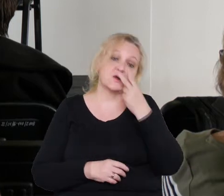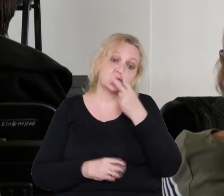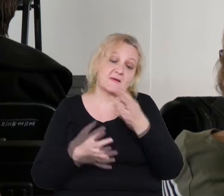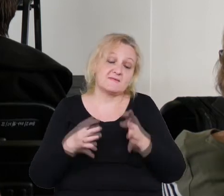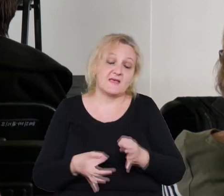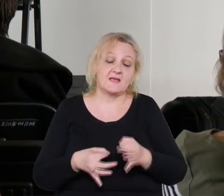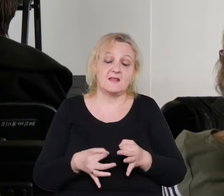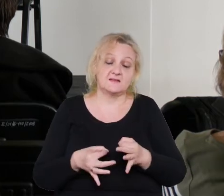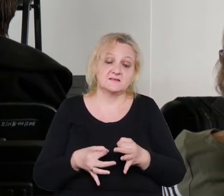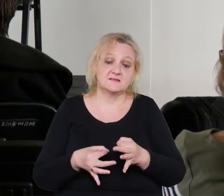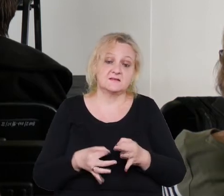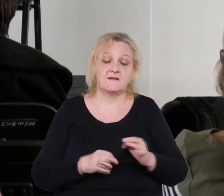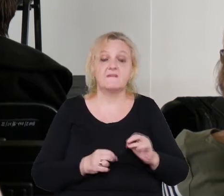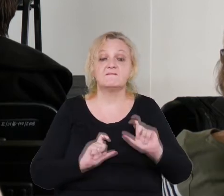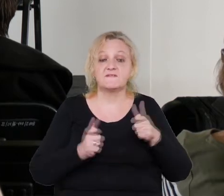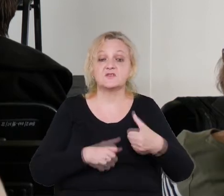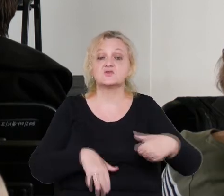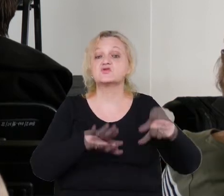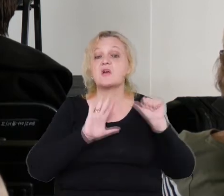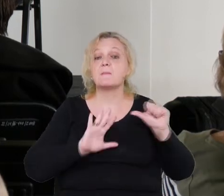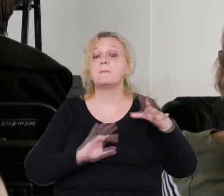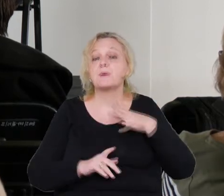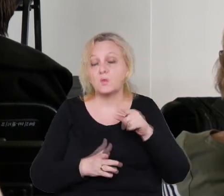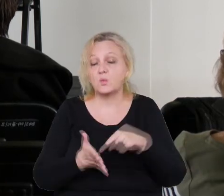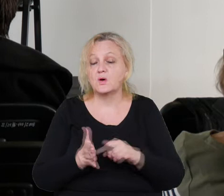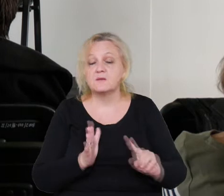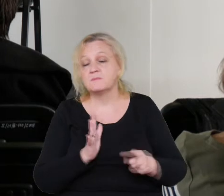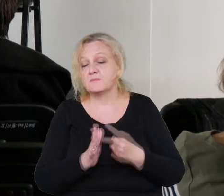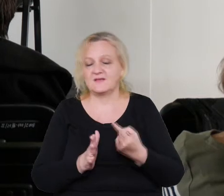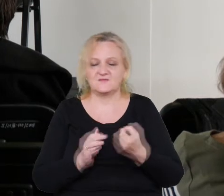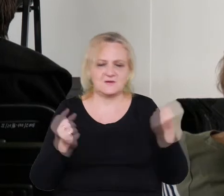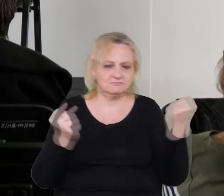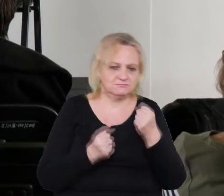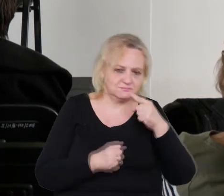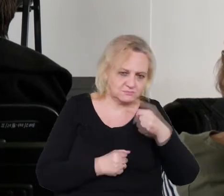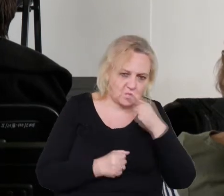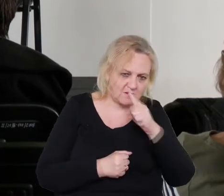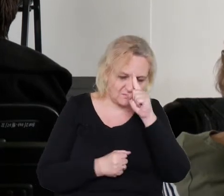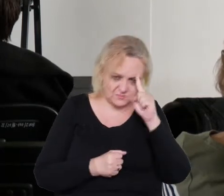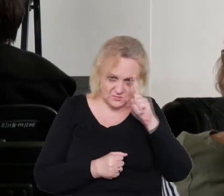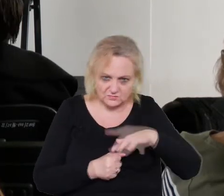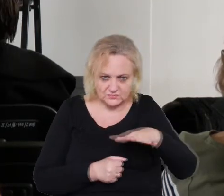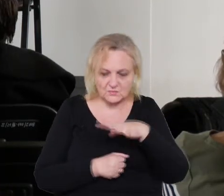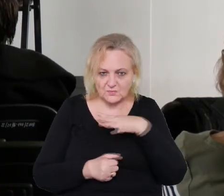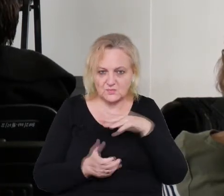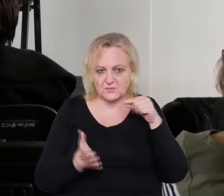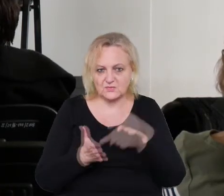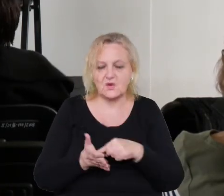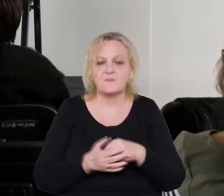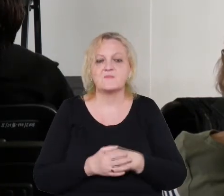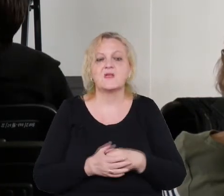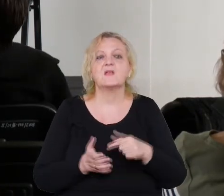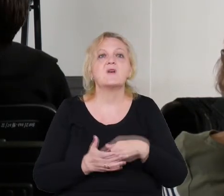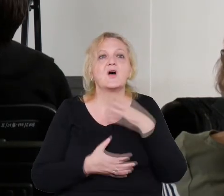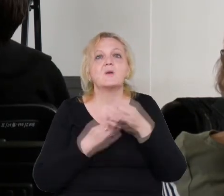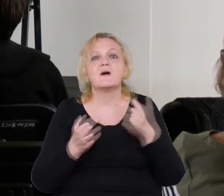to co się wydarzyło 6 lat temu pierwsze wielkie kłamstwo w przestrzeni publicznej na to były to mówię